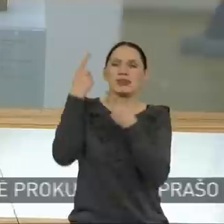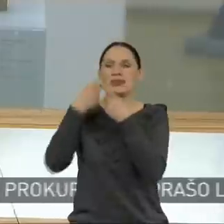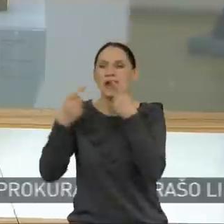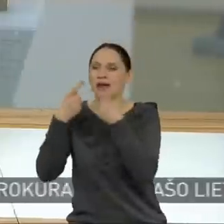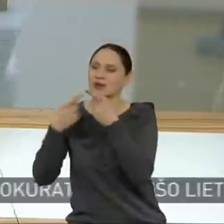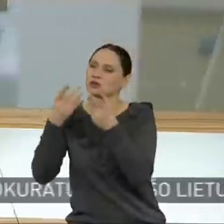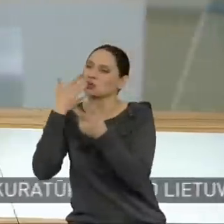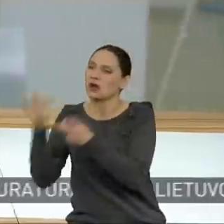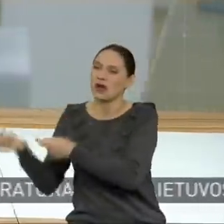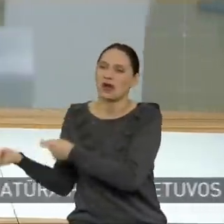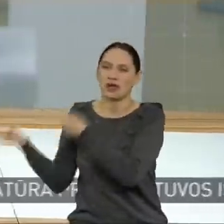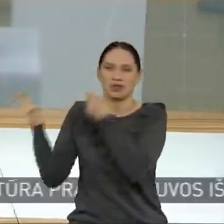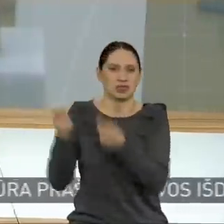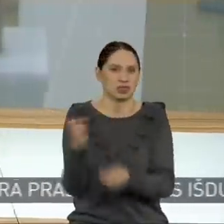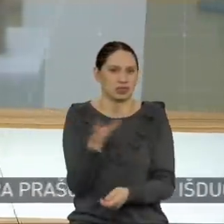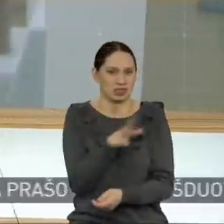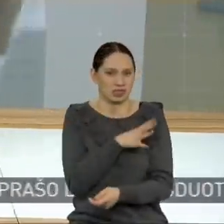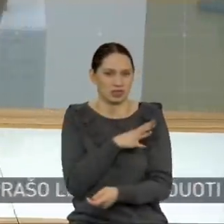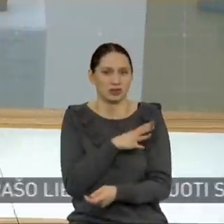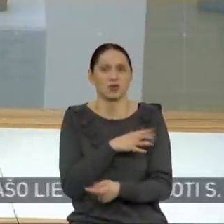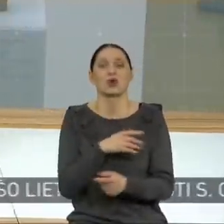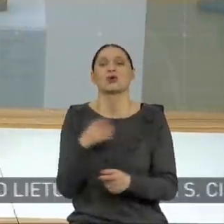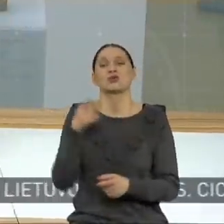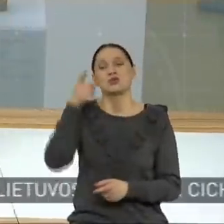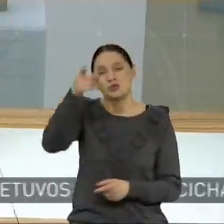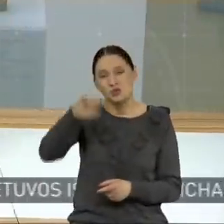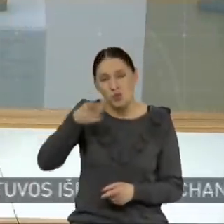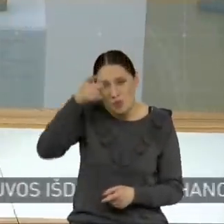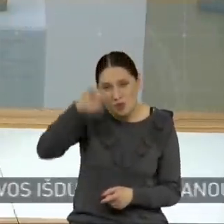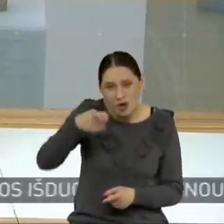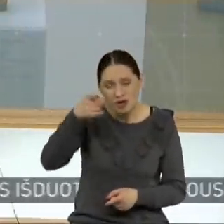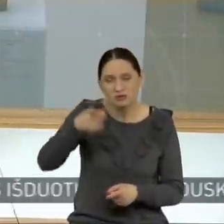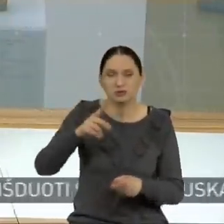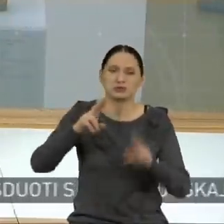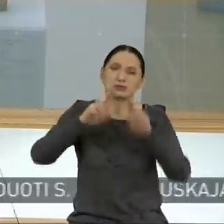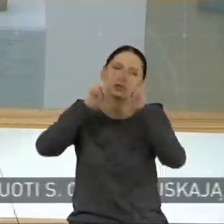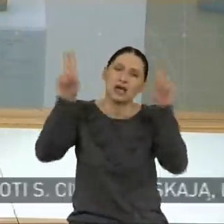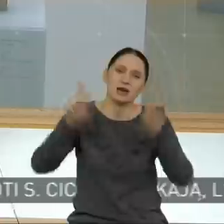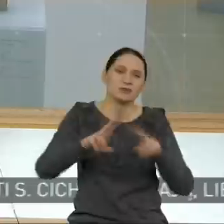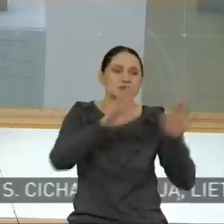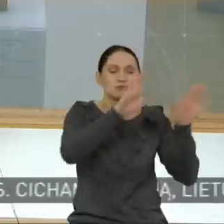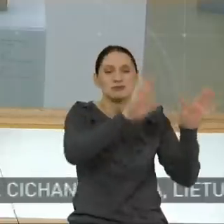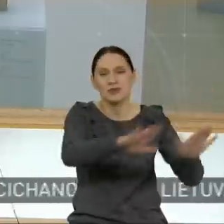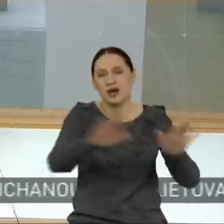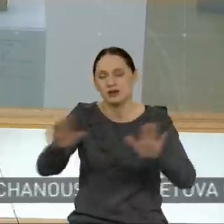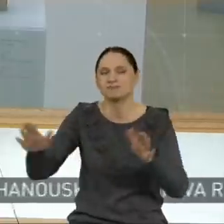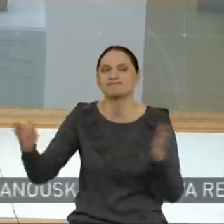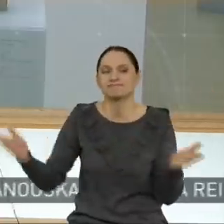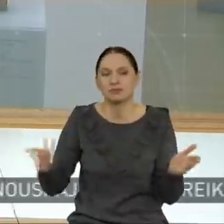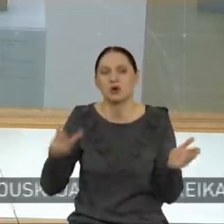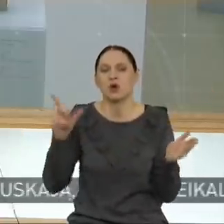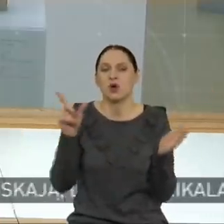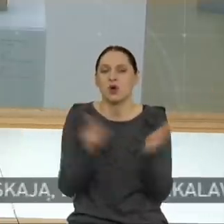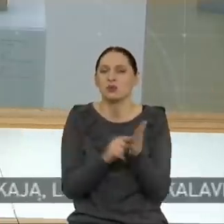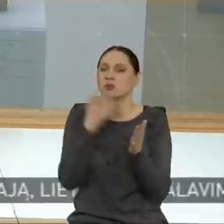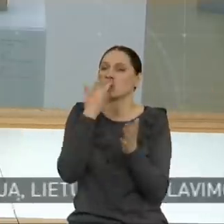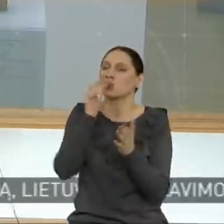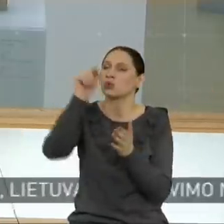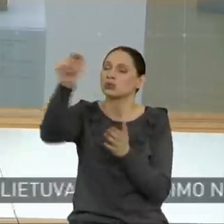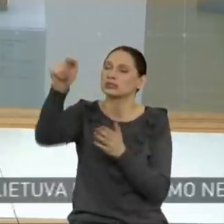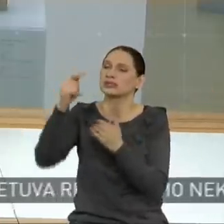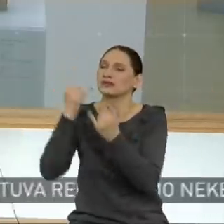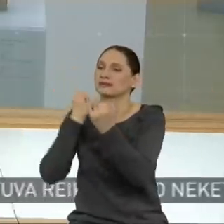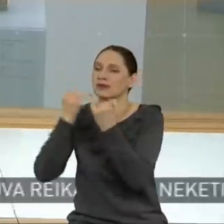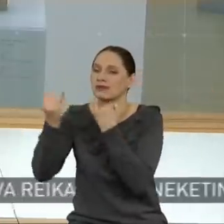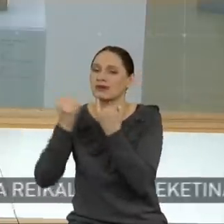šalių. O virtualiai veikiančių, bet lankytojams uždarytų tarptautinių parodų organizatoriai priversti derėti su kitų šalių institucijomis,